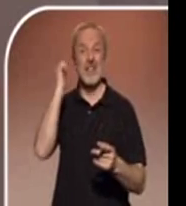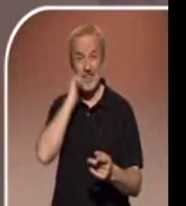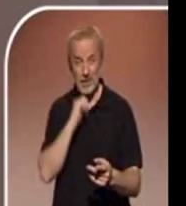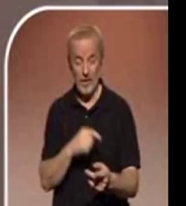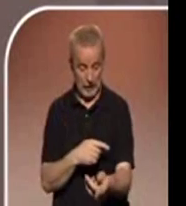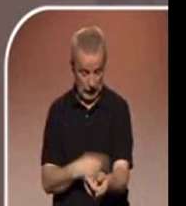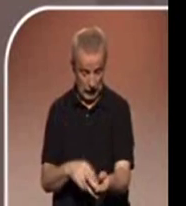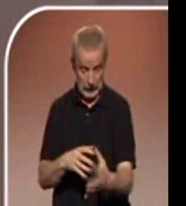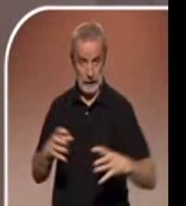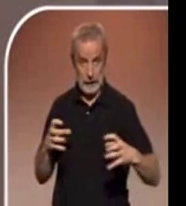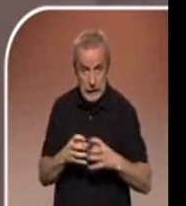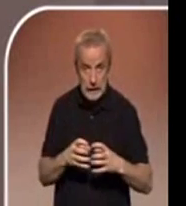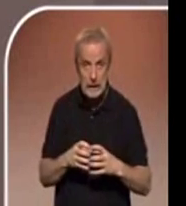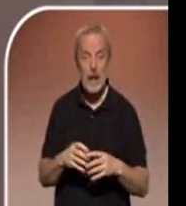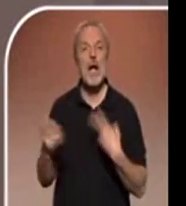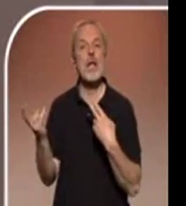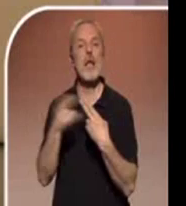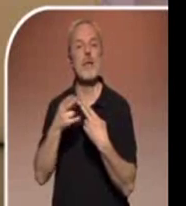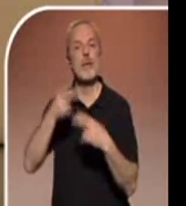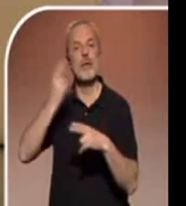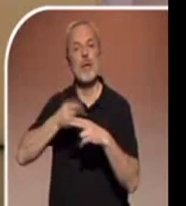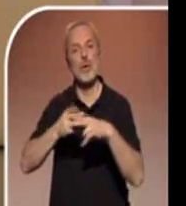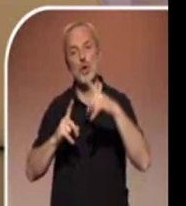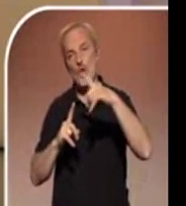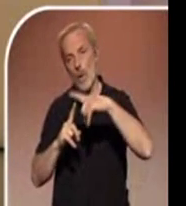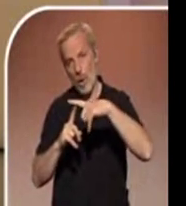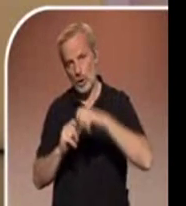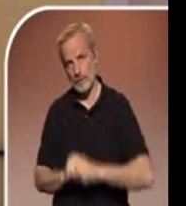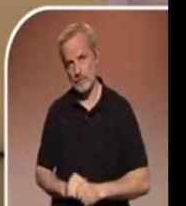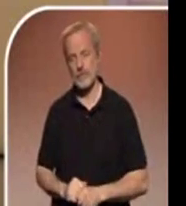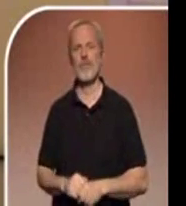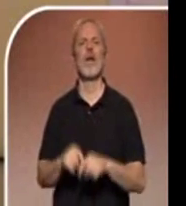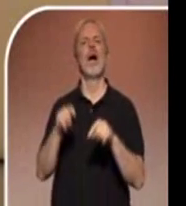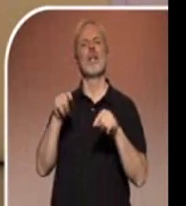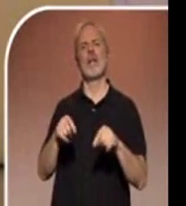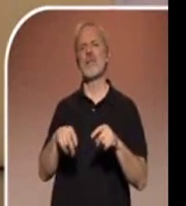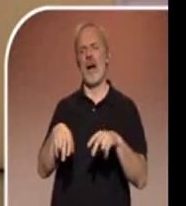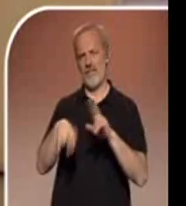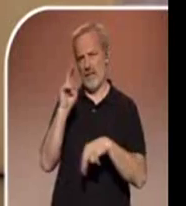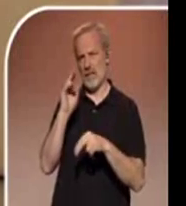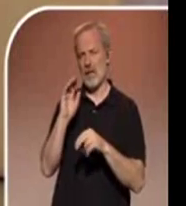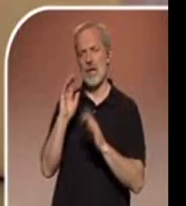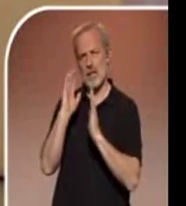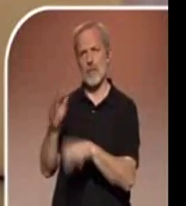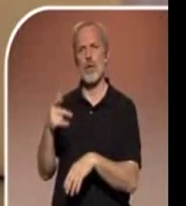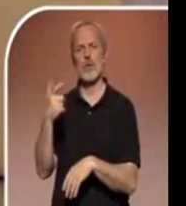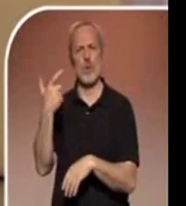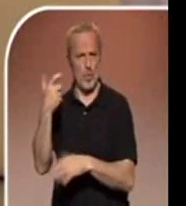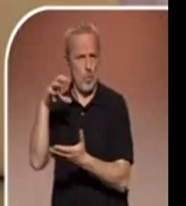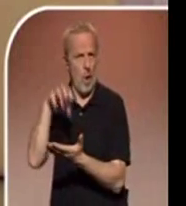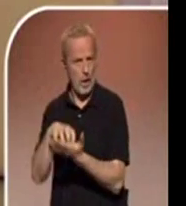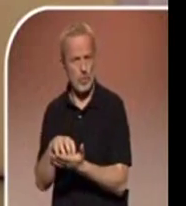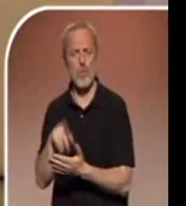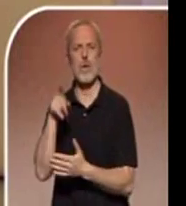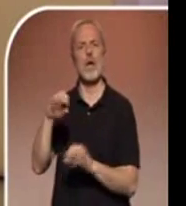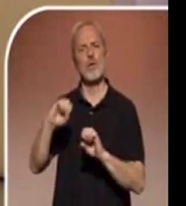vzniku trombózy. My se asi budeme věnovat dnes spíš té skupině tromboembolické poruše krve. Je to tak, kdy se tvoří ty